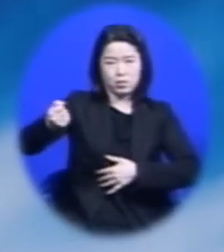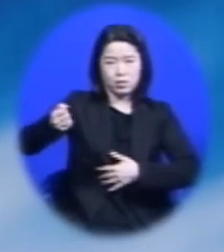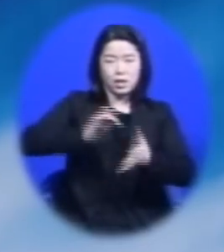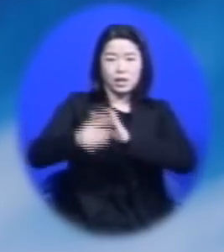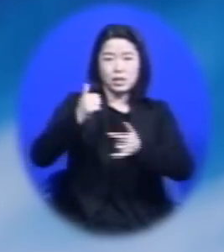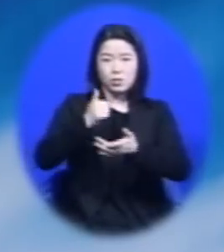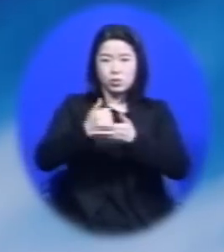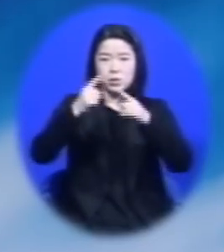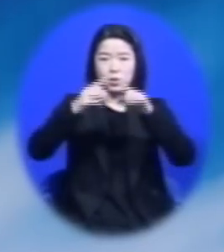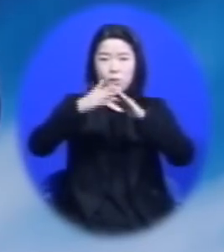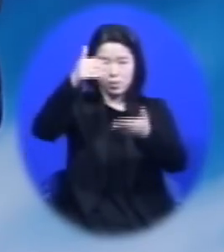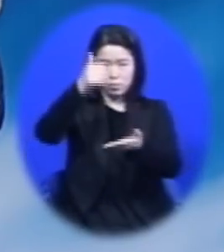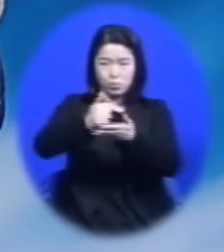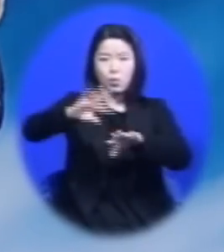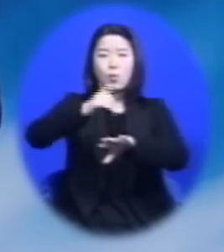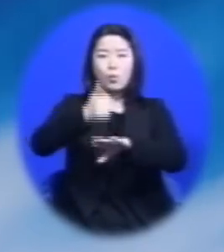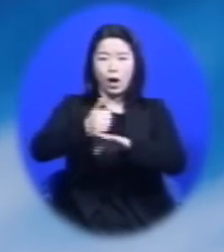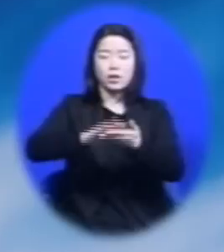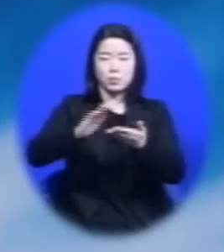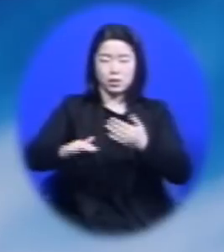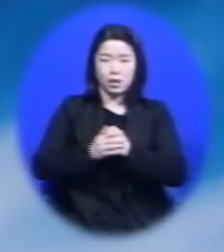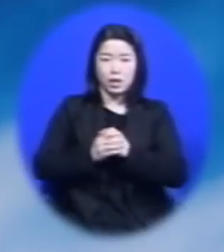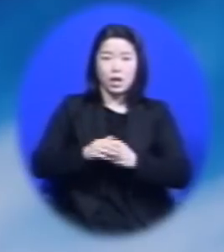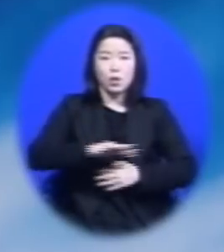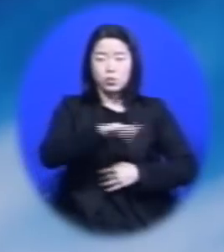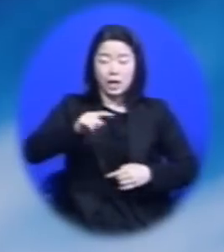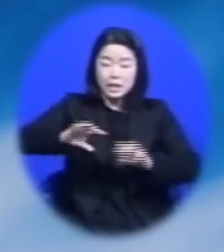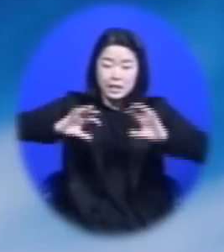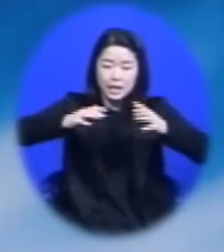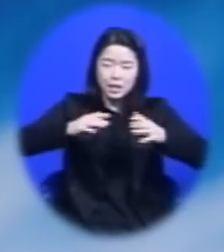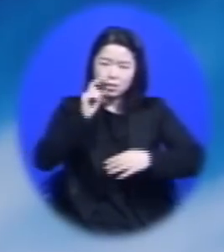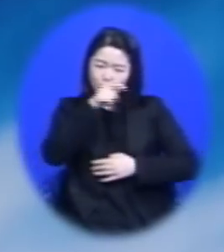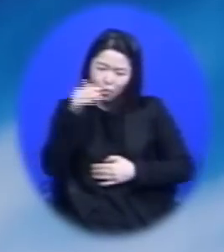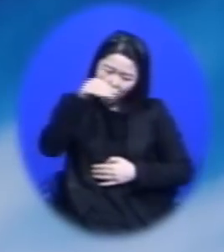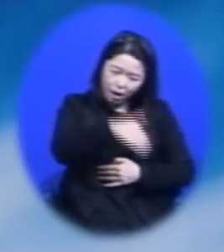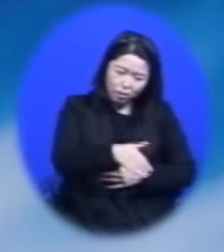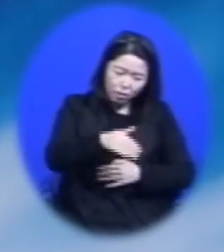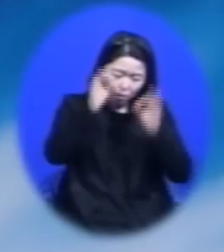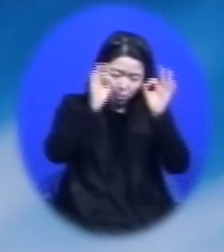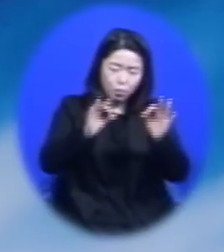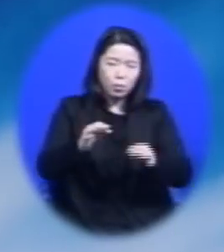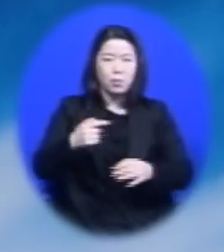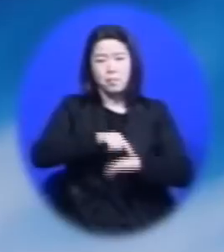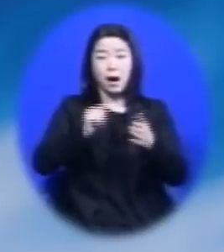예수님이 교회의 주님이고 왕이요 우리가이 세상에 타락한 것 보고 마음이 아파합니다